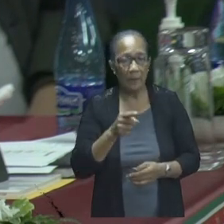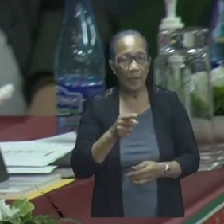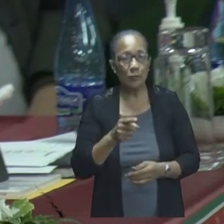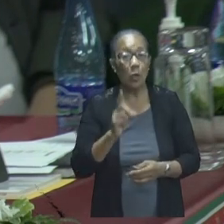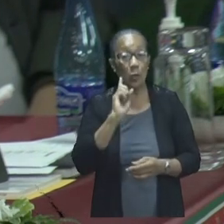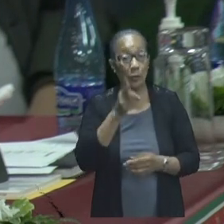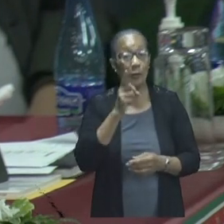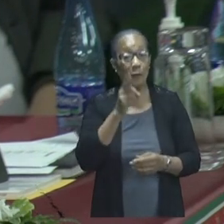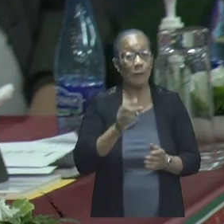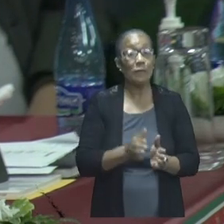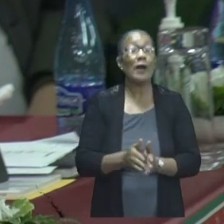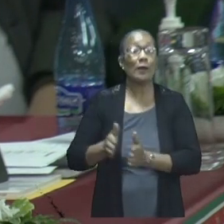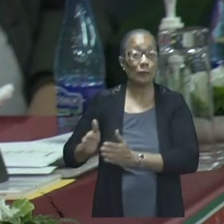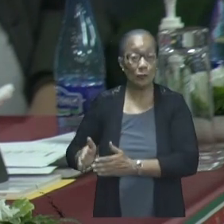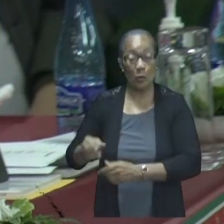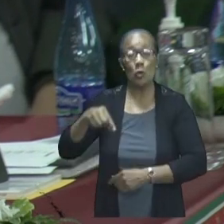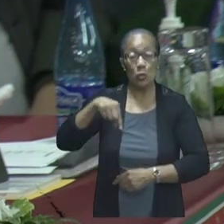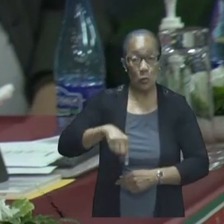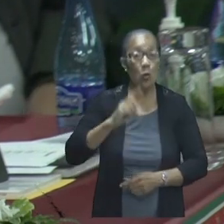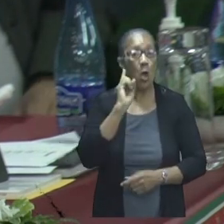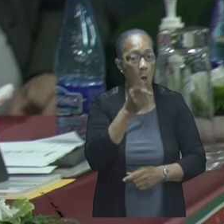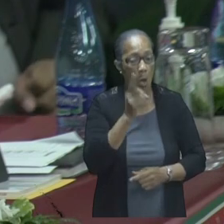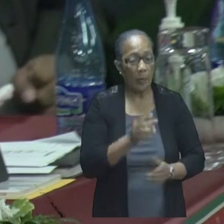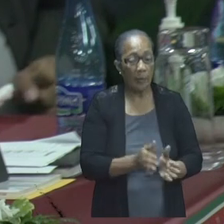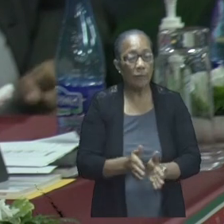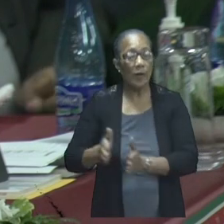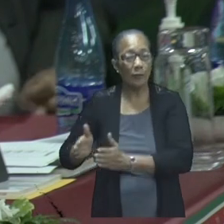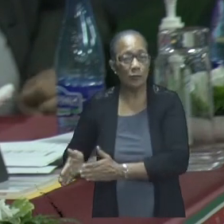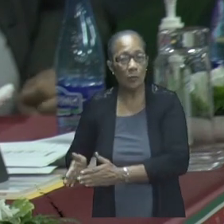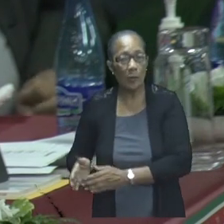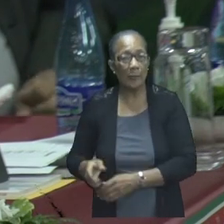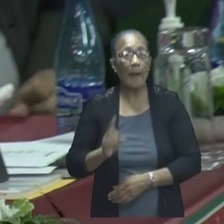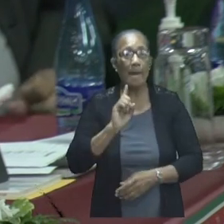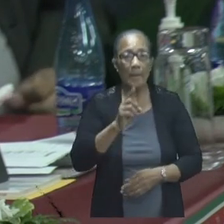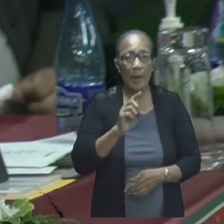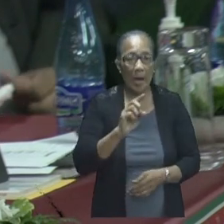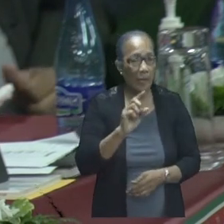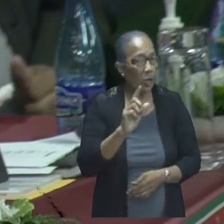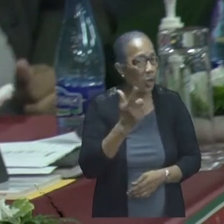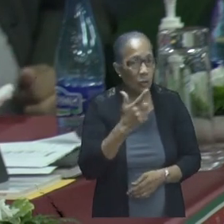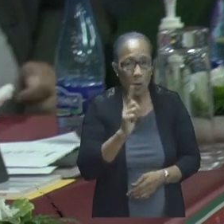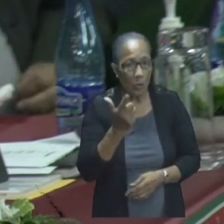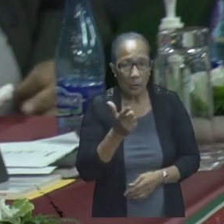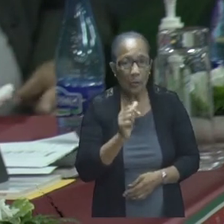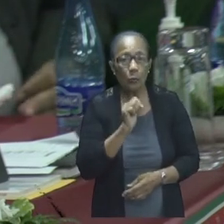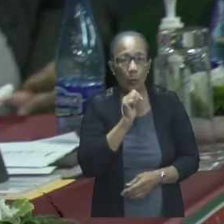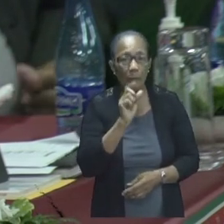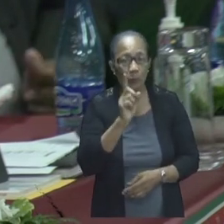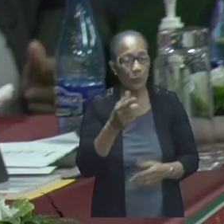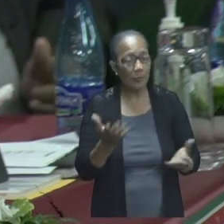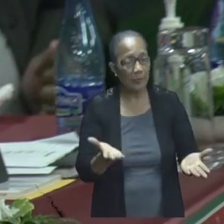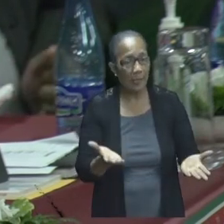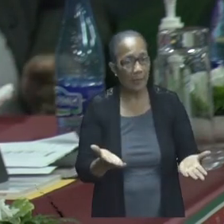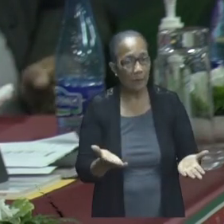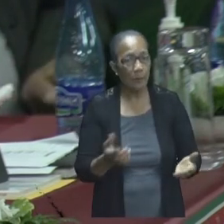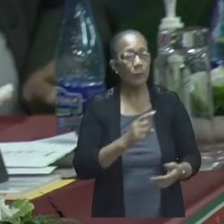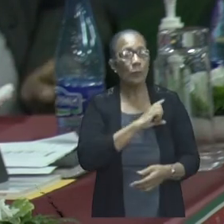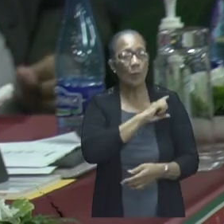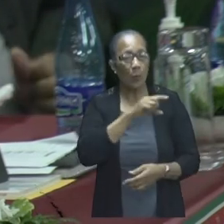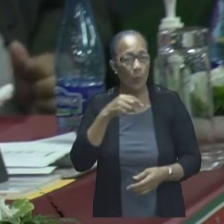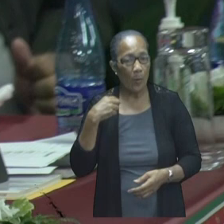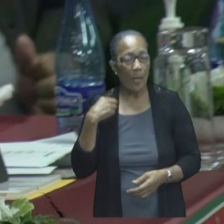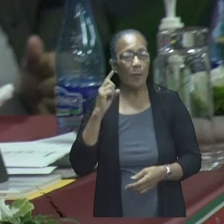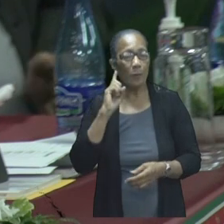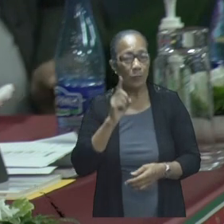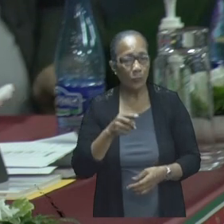zijn uit de gevarenzone maar we zijn nog niet waar we wezen moeten dus we moeten gestaag onze